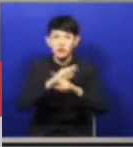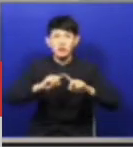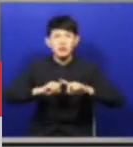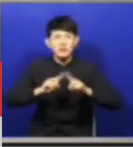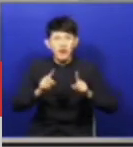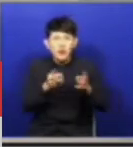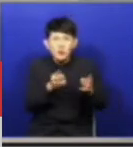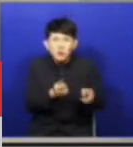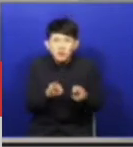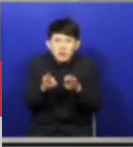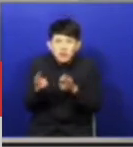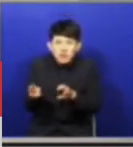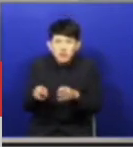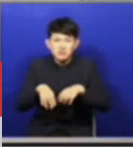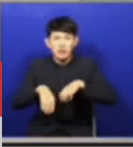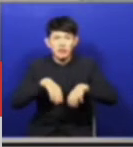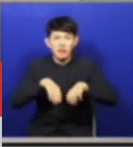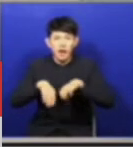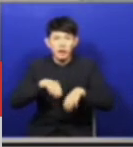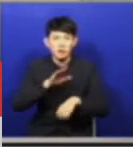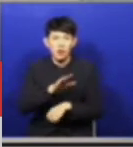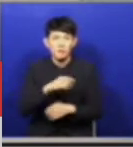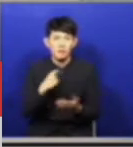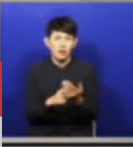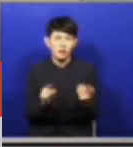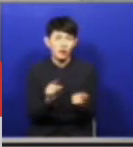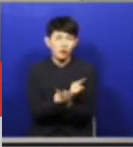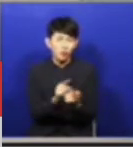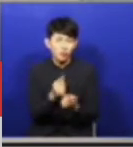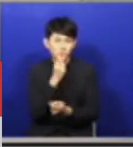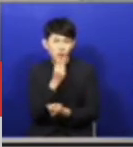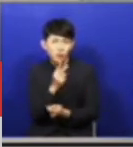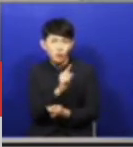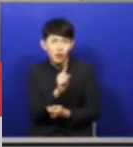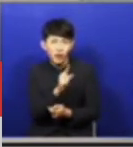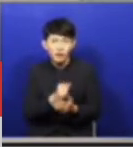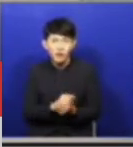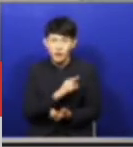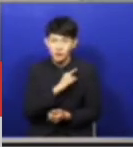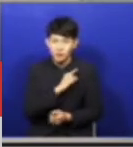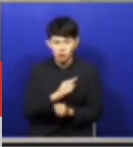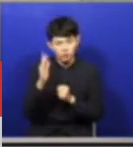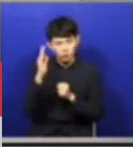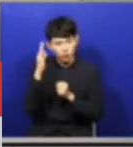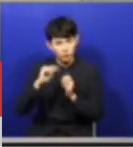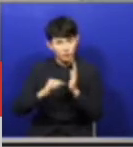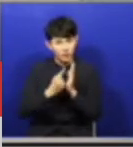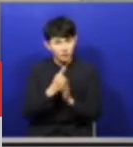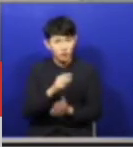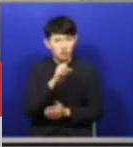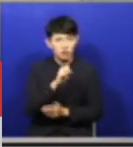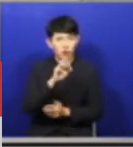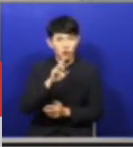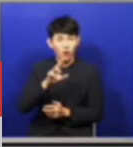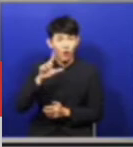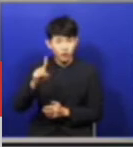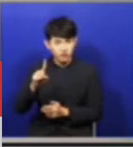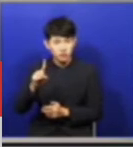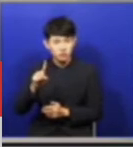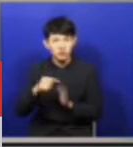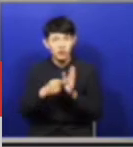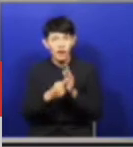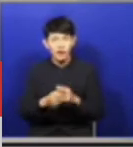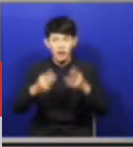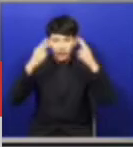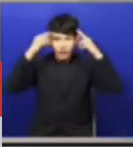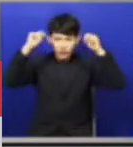วิธีการบริหารจัดการของสำนักงานแห่งนี้ครับว่าผู้กำกับนโยบายว่ากันตั้งแต่สร.1หรือนายกรัฐมนตรีลงมาถึงรัฐมนต